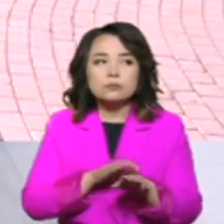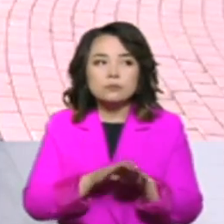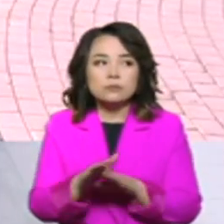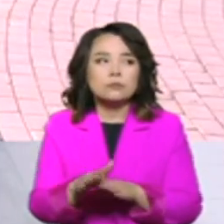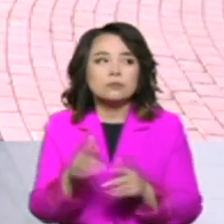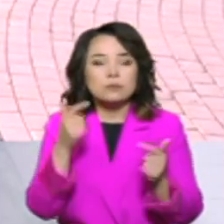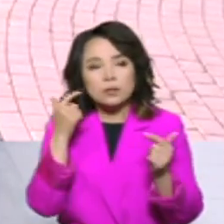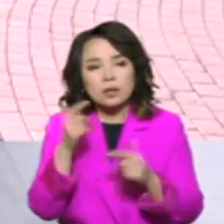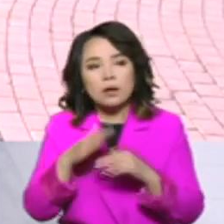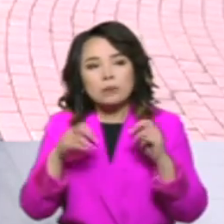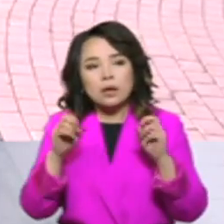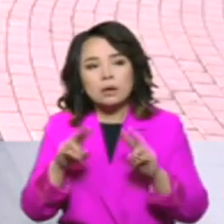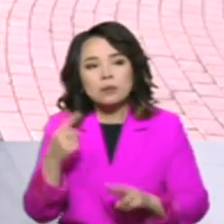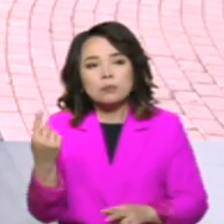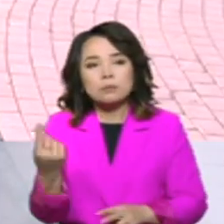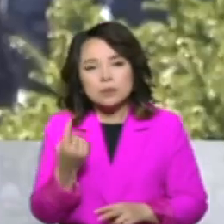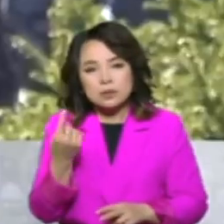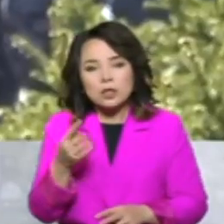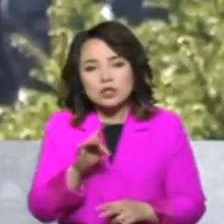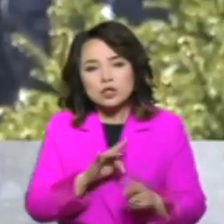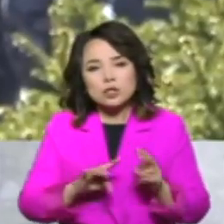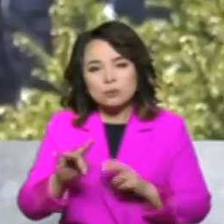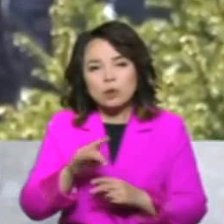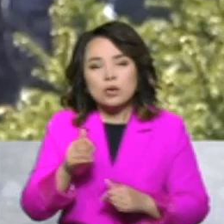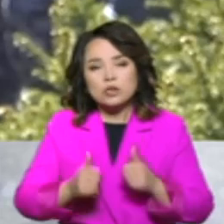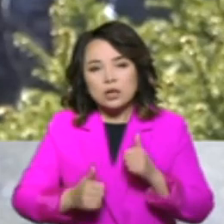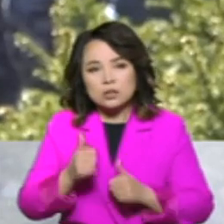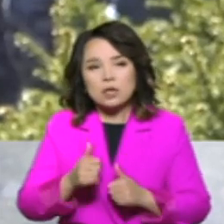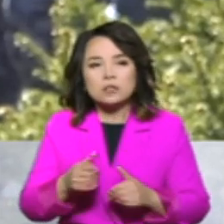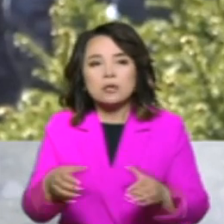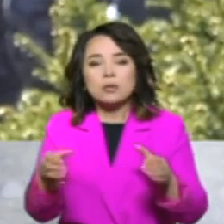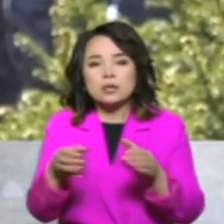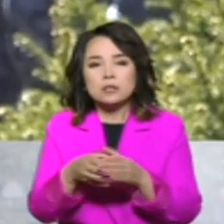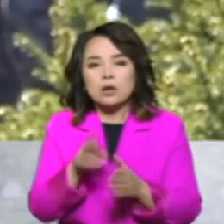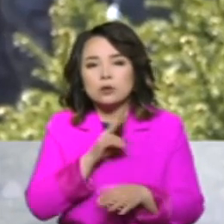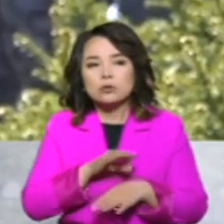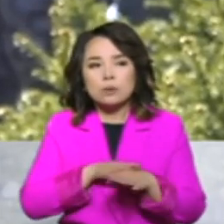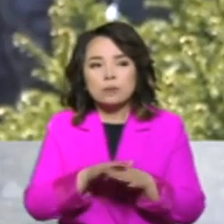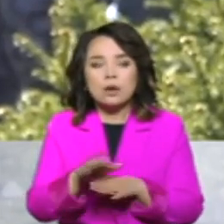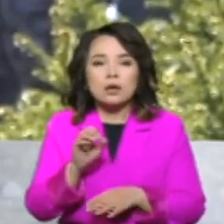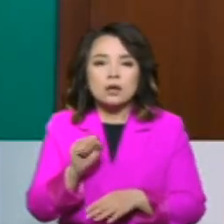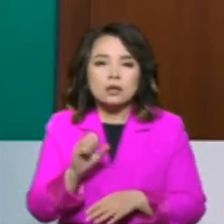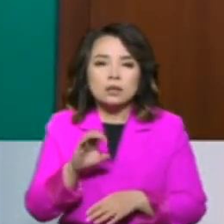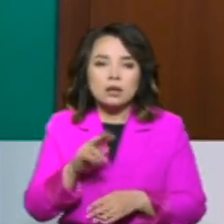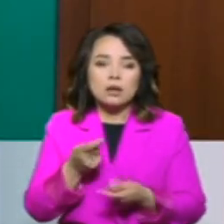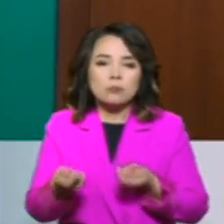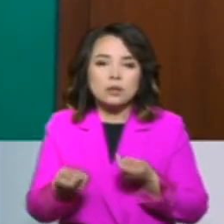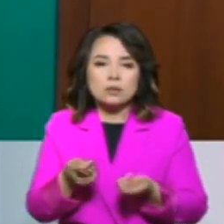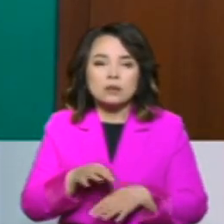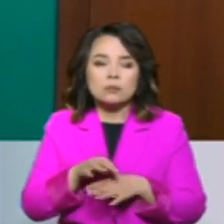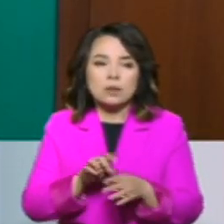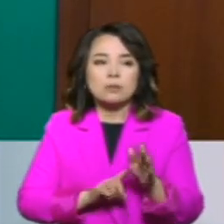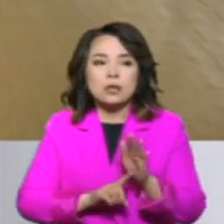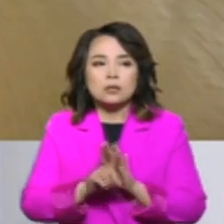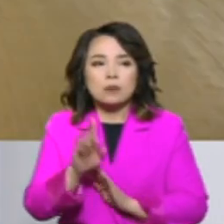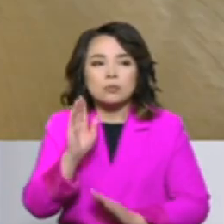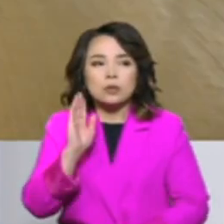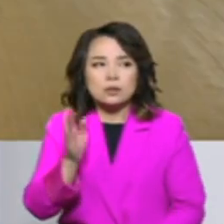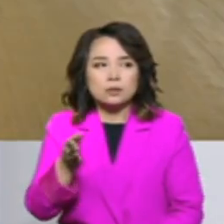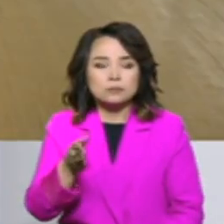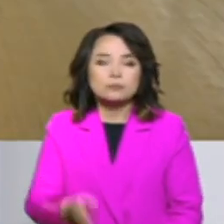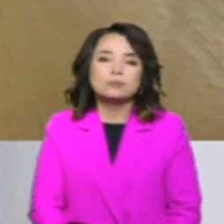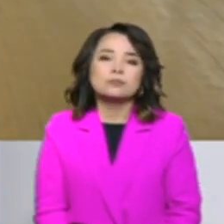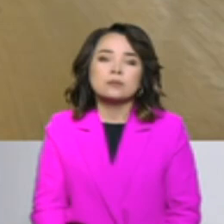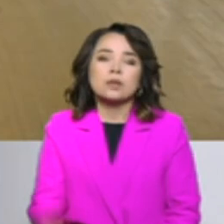ең білгірі мамандарының бірі. Ал республикалық жарыстарға департамент құрамасын Әсел бастап барады.